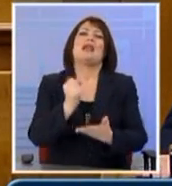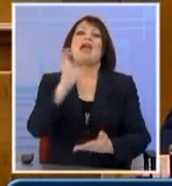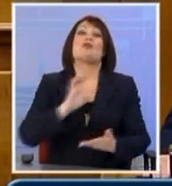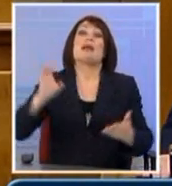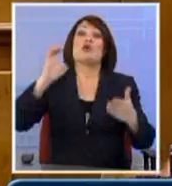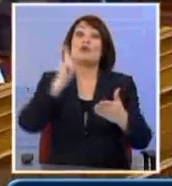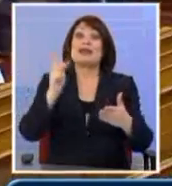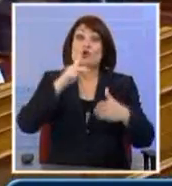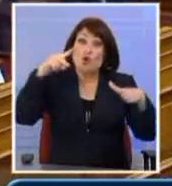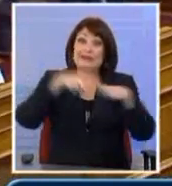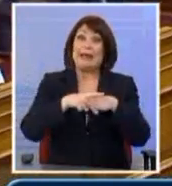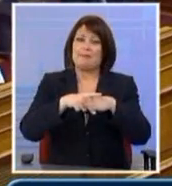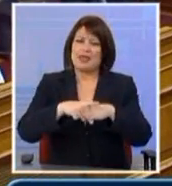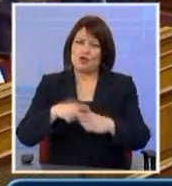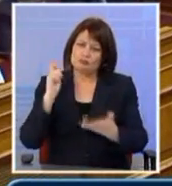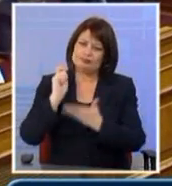Ταμείου.